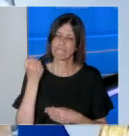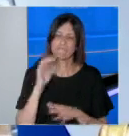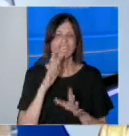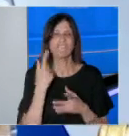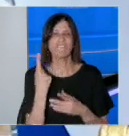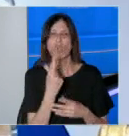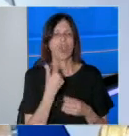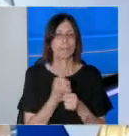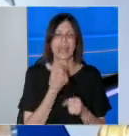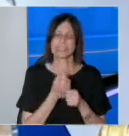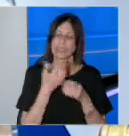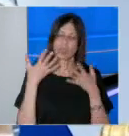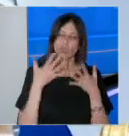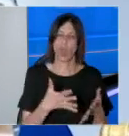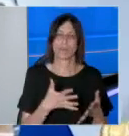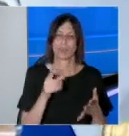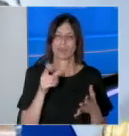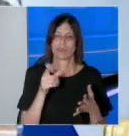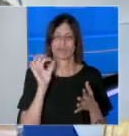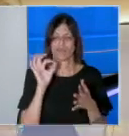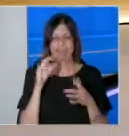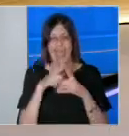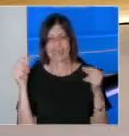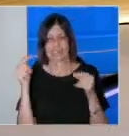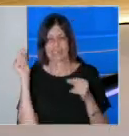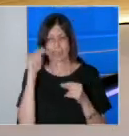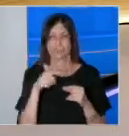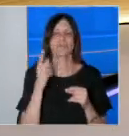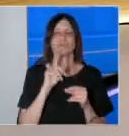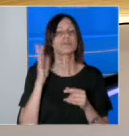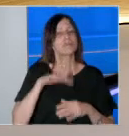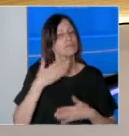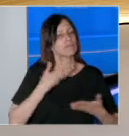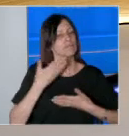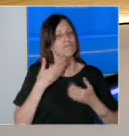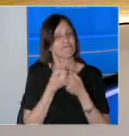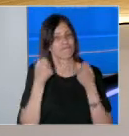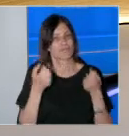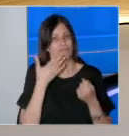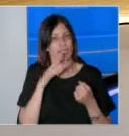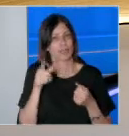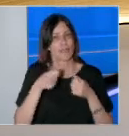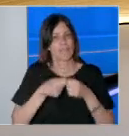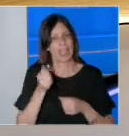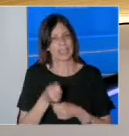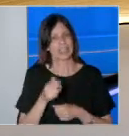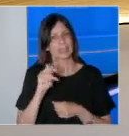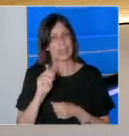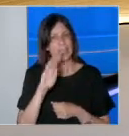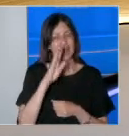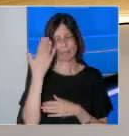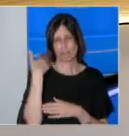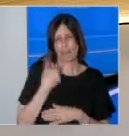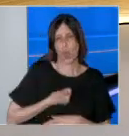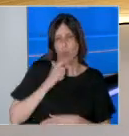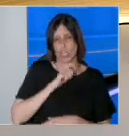כל מעשה תוקפנות מרצועת עזה. מי שעוד התייחס למתיחות בירושלים, חבר הכנסת ניר ברקת, לשעבר ראש